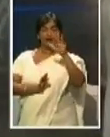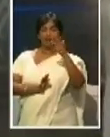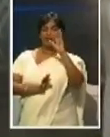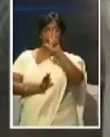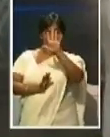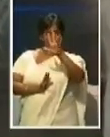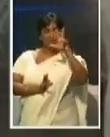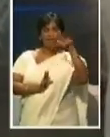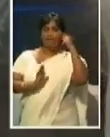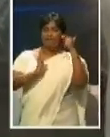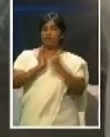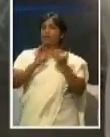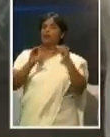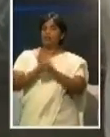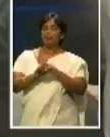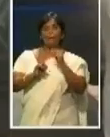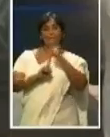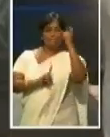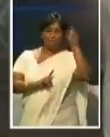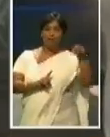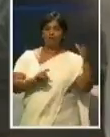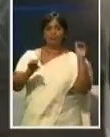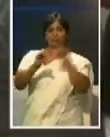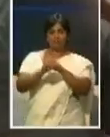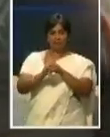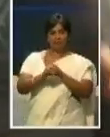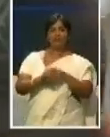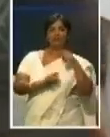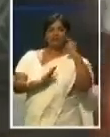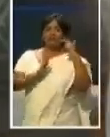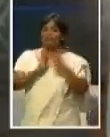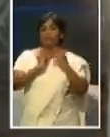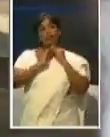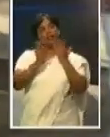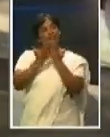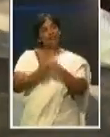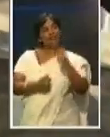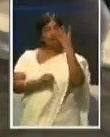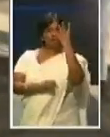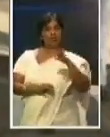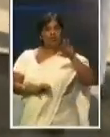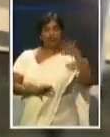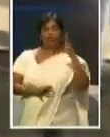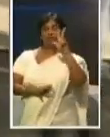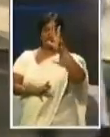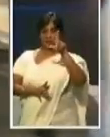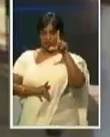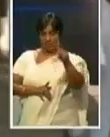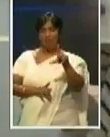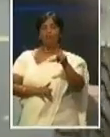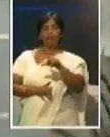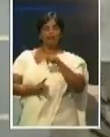283,958 දෙනෙක් විභාගයට පෙනී සිටින්නේ පෞද්ගලික අයදුම්කරුවන් ලෙසයි. විභාග මධ්‍යස්ථාන සංඛ්‍යාව 4,987ක් වන